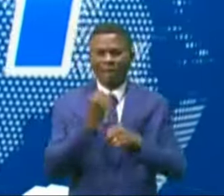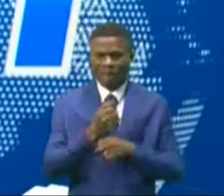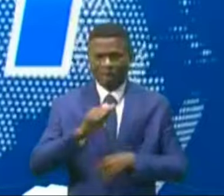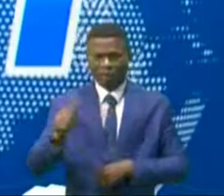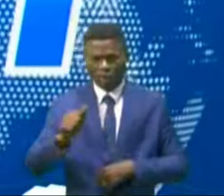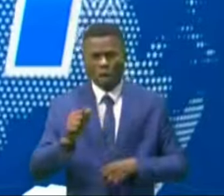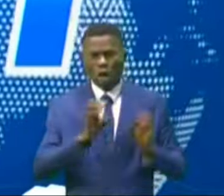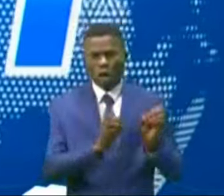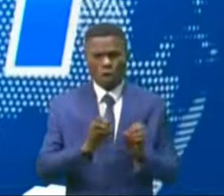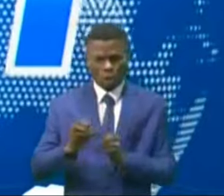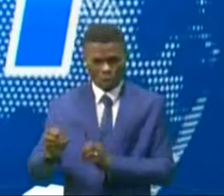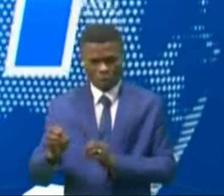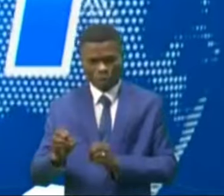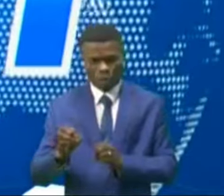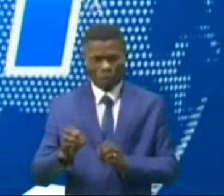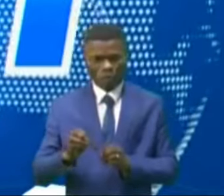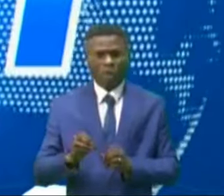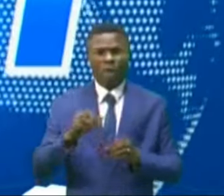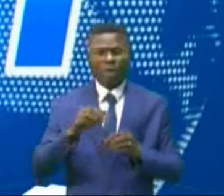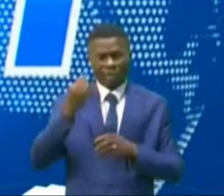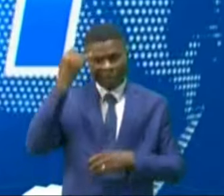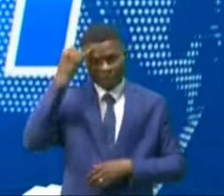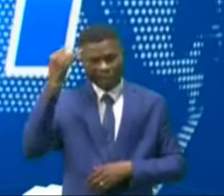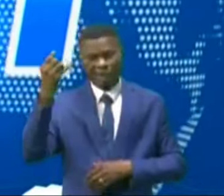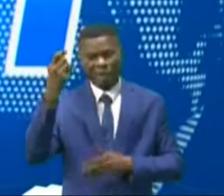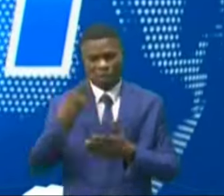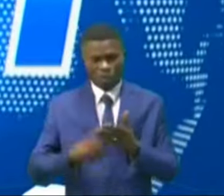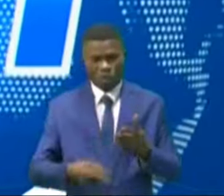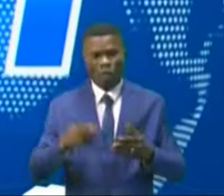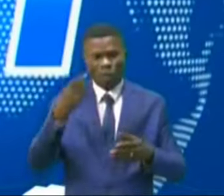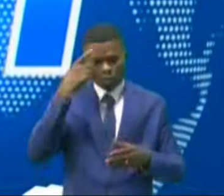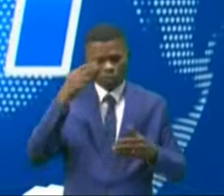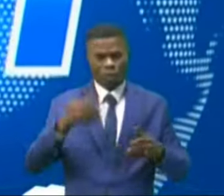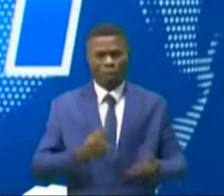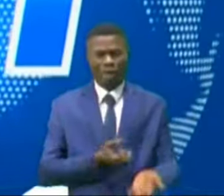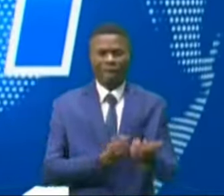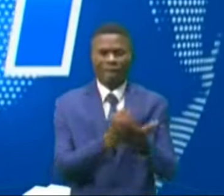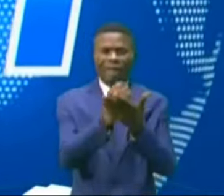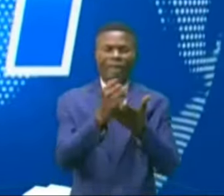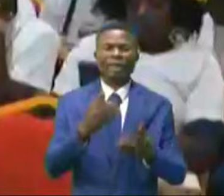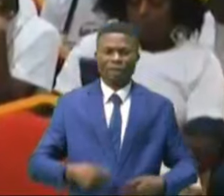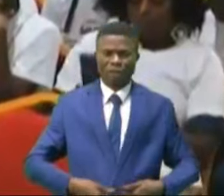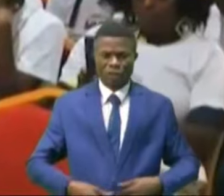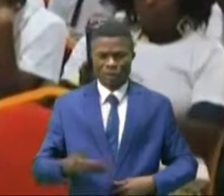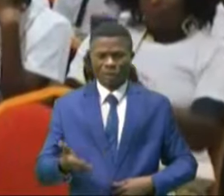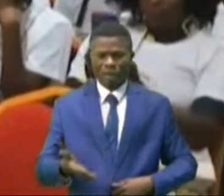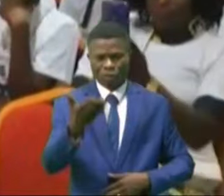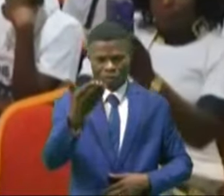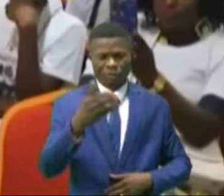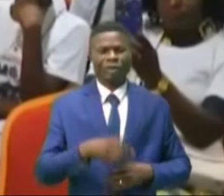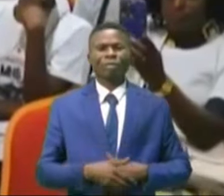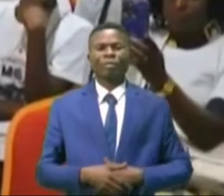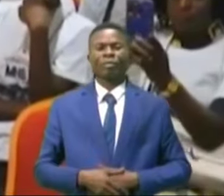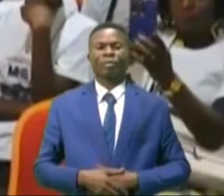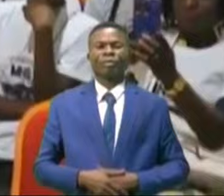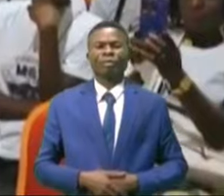été organisée et ce, à l'intention de la jeunesse. Reportage.